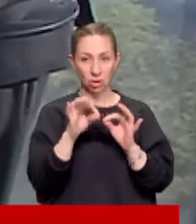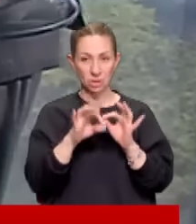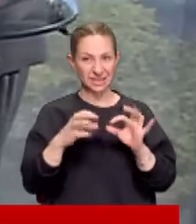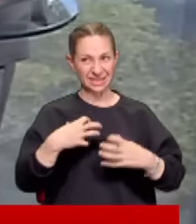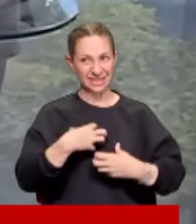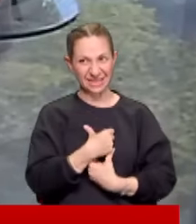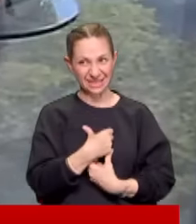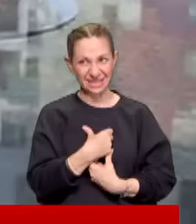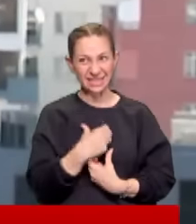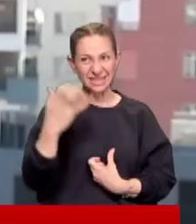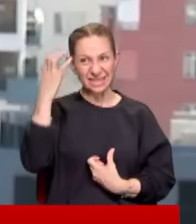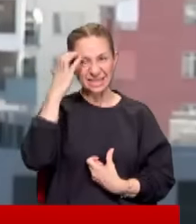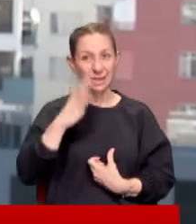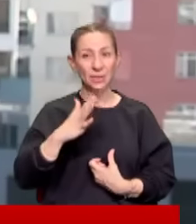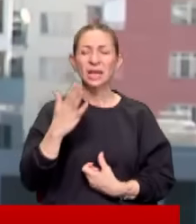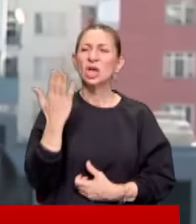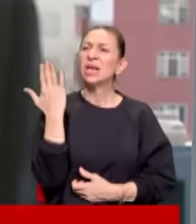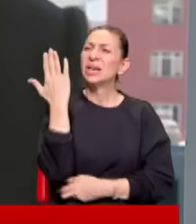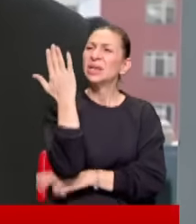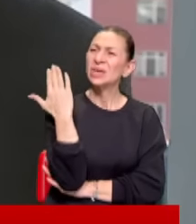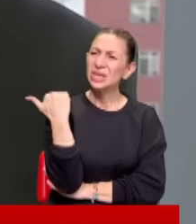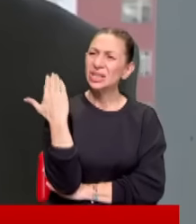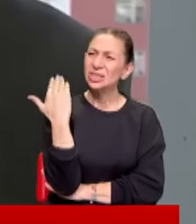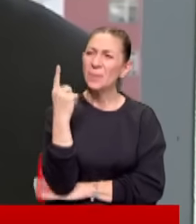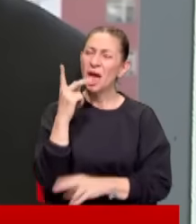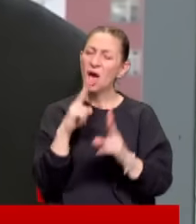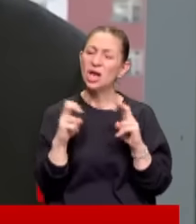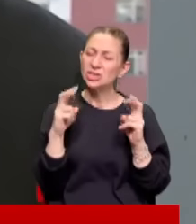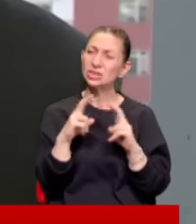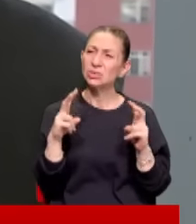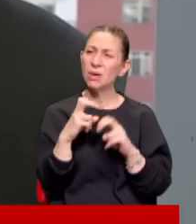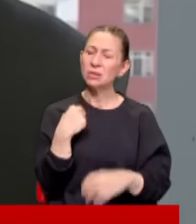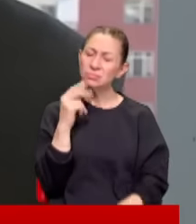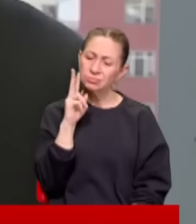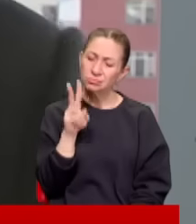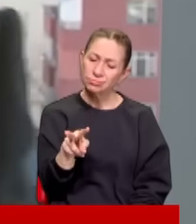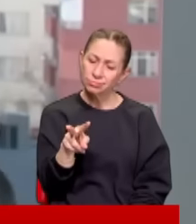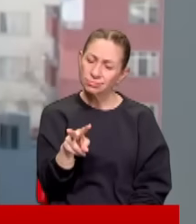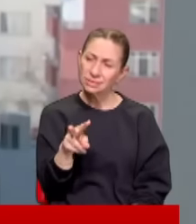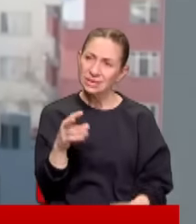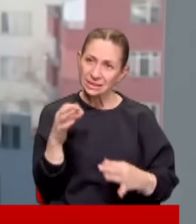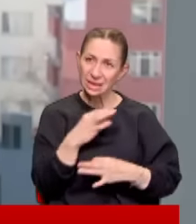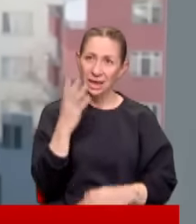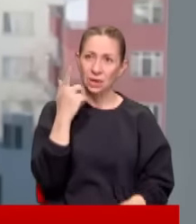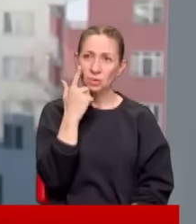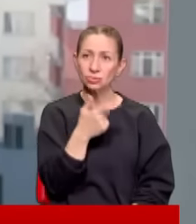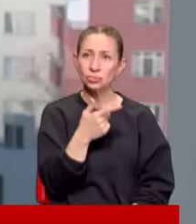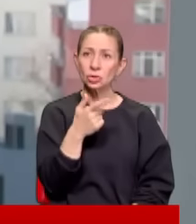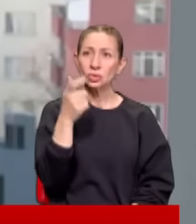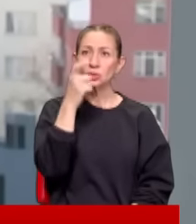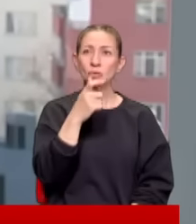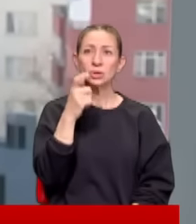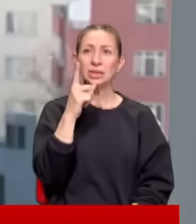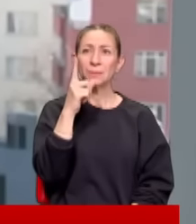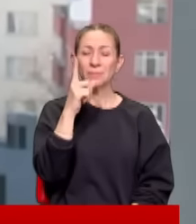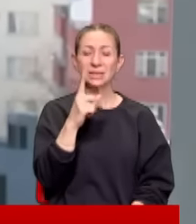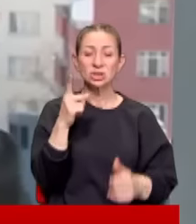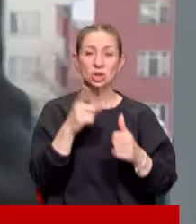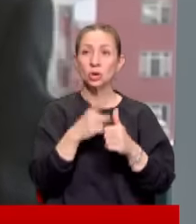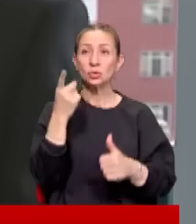krizin temeli. Geçenlerde bir araştırma gözüme çarptı sevgili Karagöz. Türkiye'deki birinci